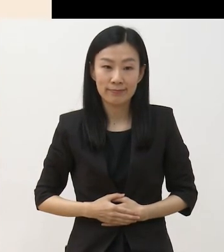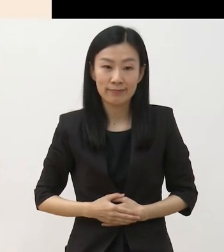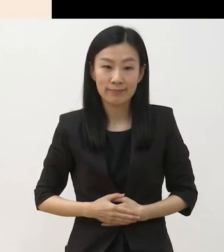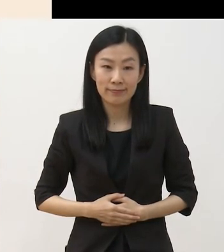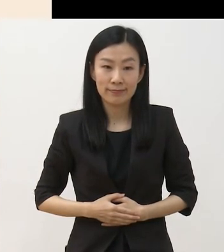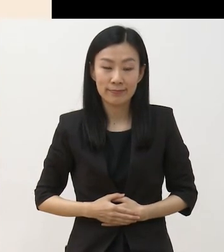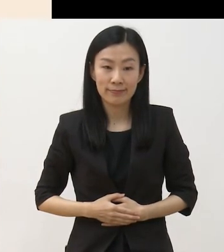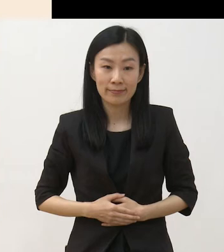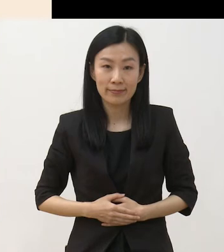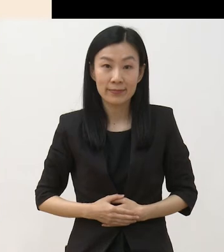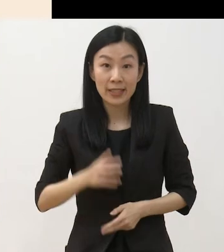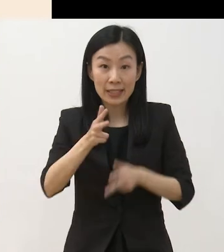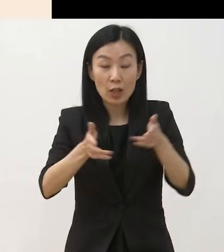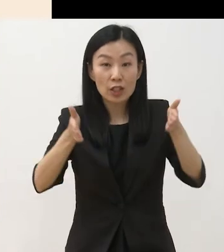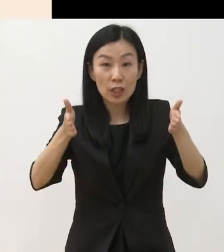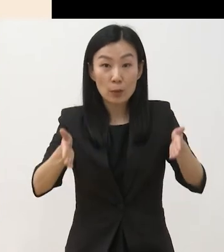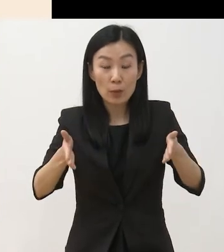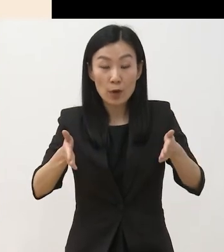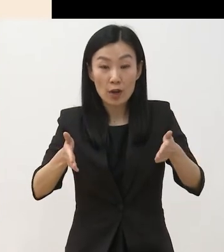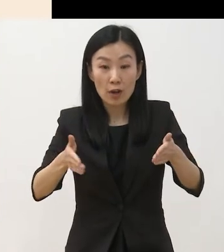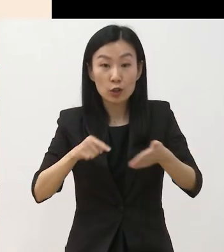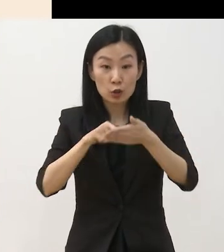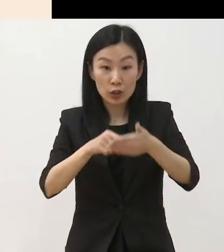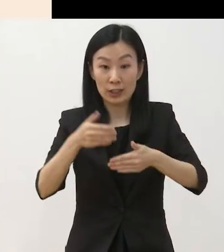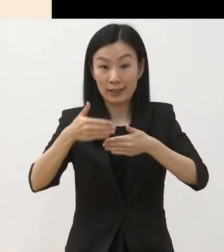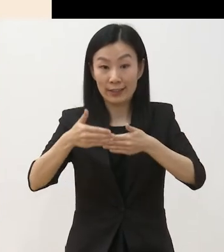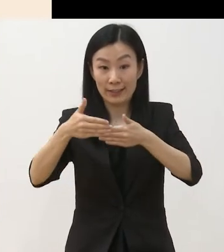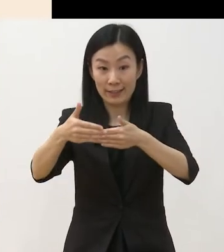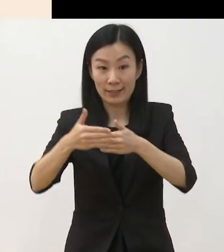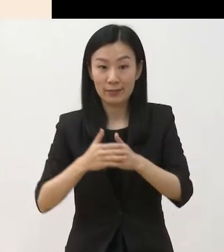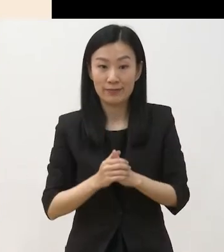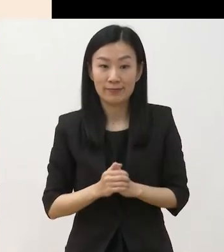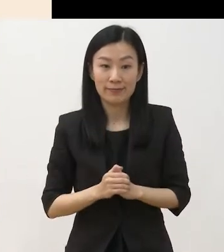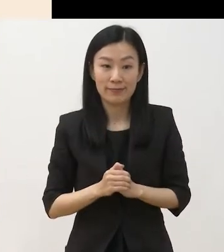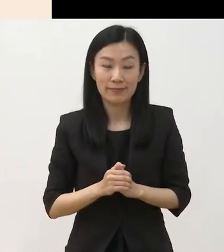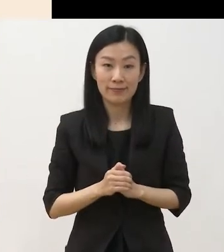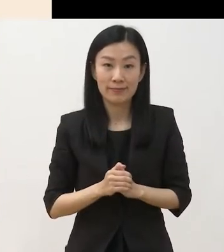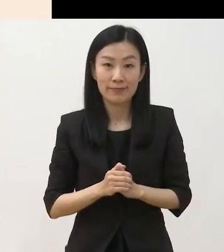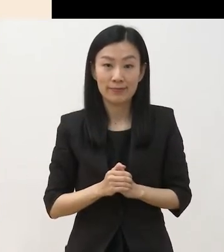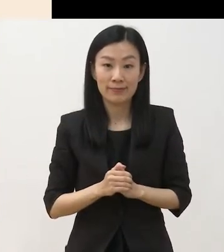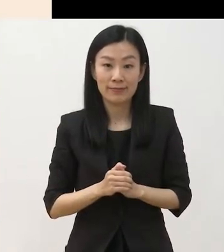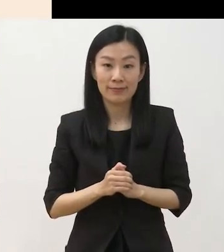네, 사업 기간 및 추진 절차를 설명을 드리도록 하겠습니다.